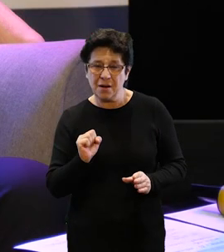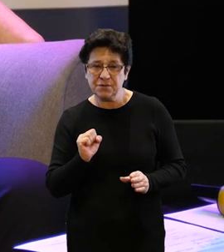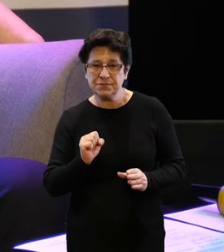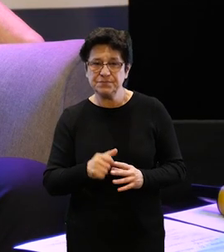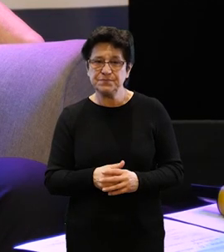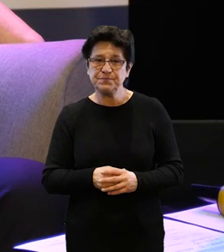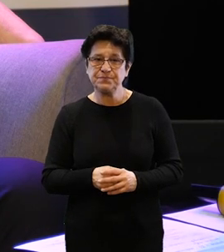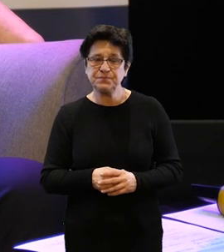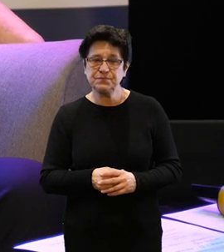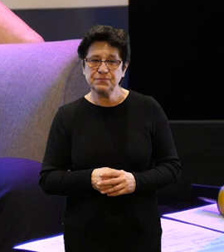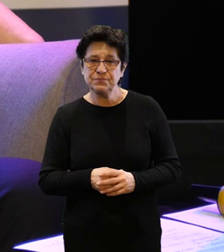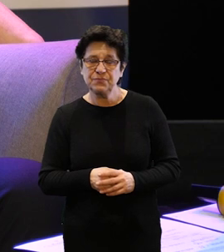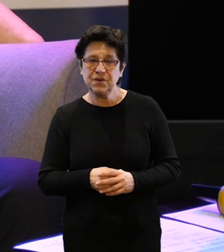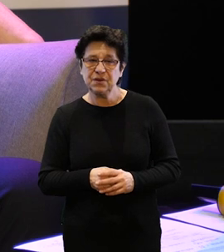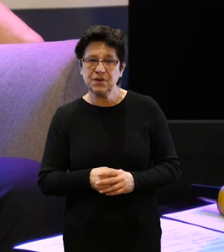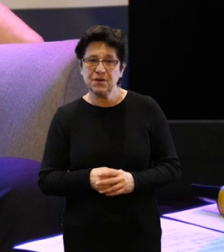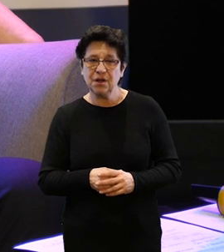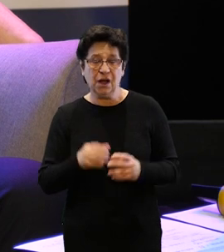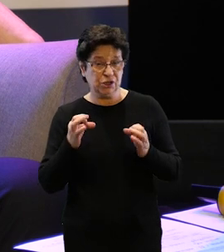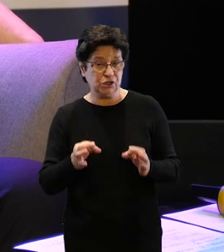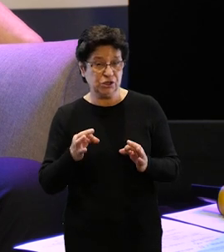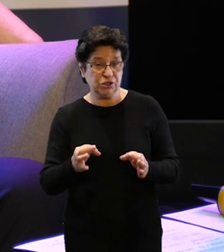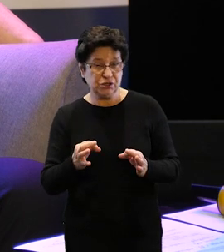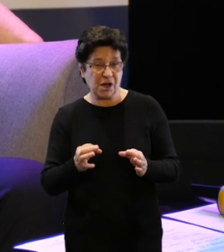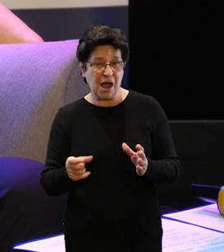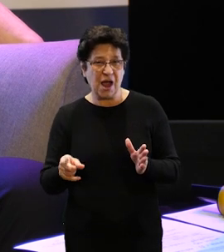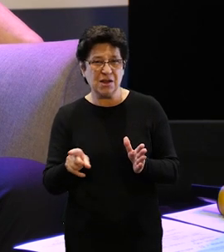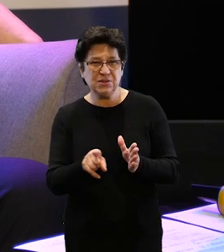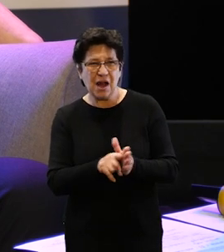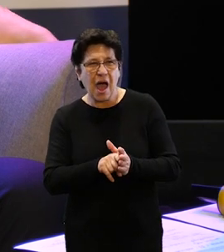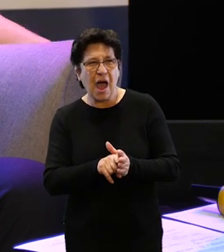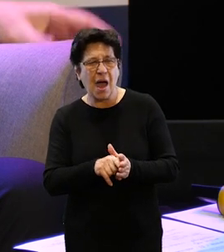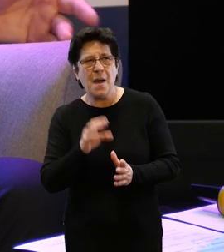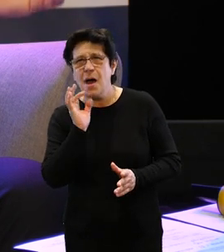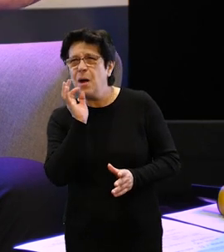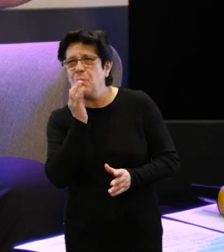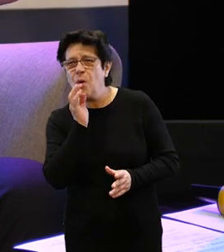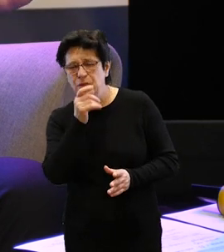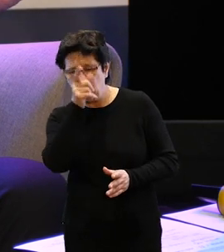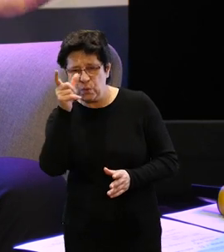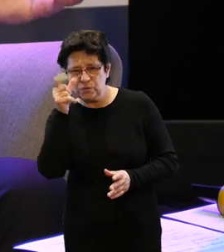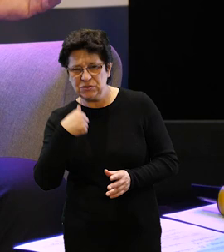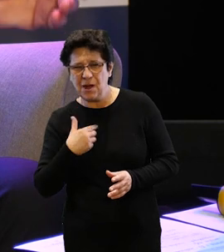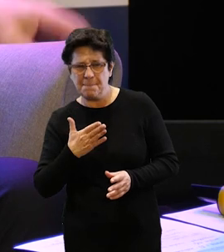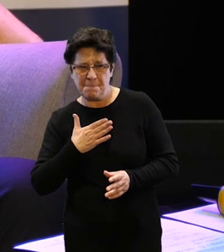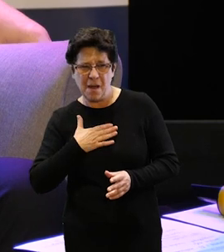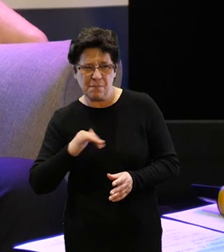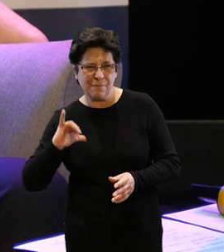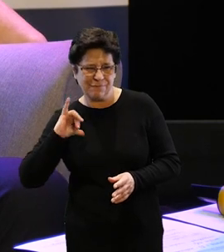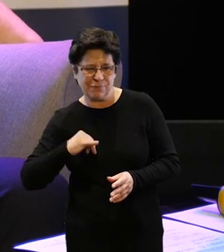naprawdę Przecież dzisiaj dla wielu młodych ludzi ja akurat mam wnuka który uczy